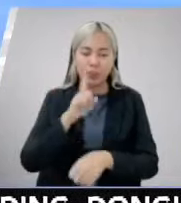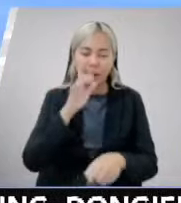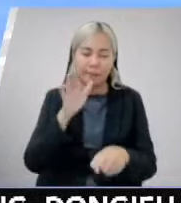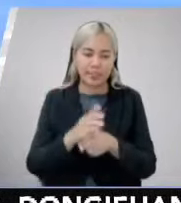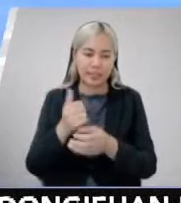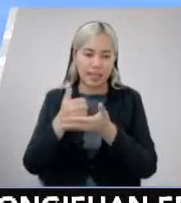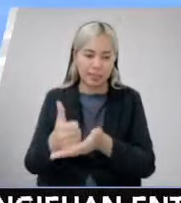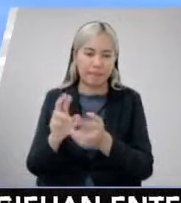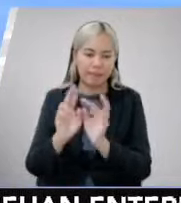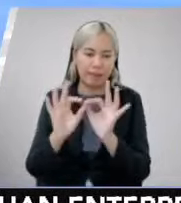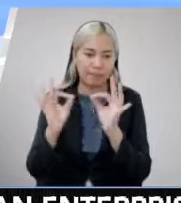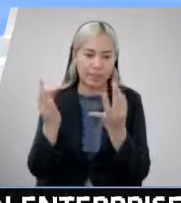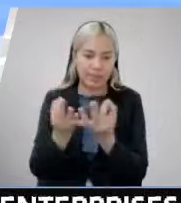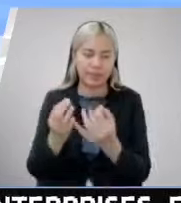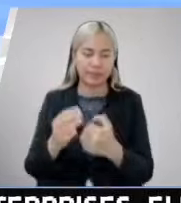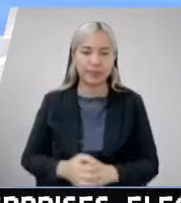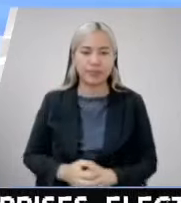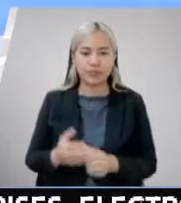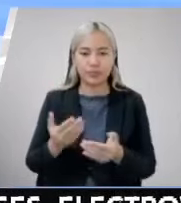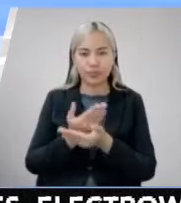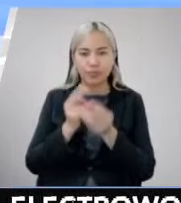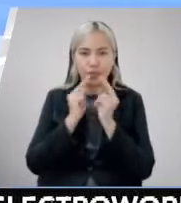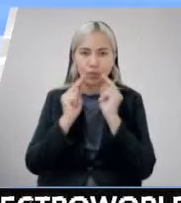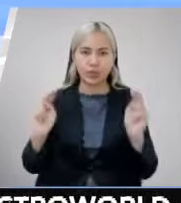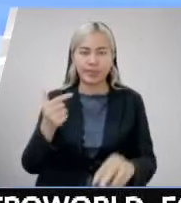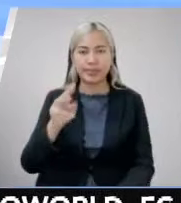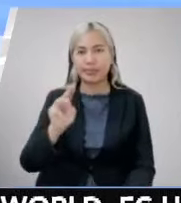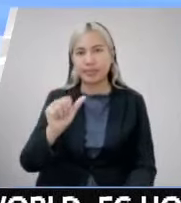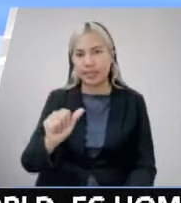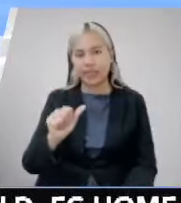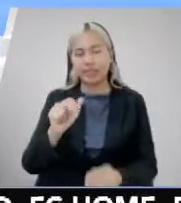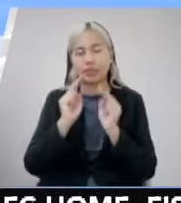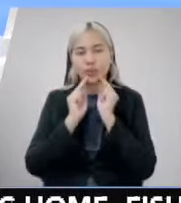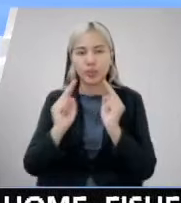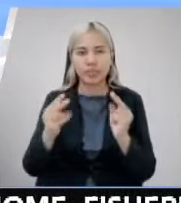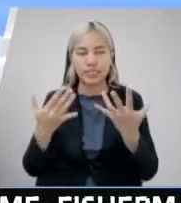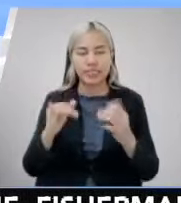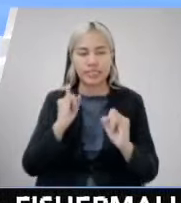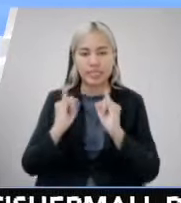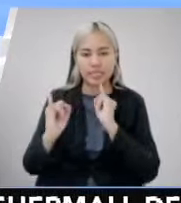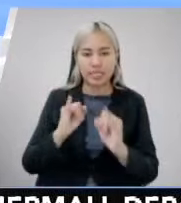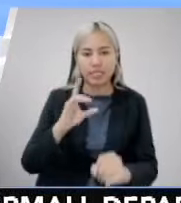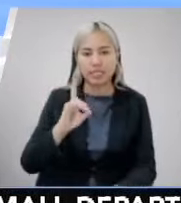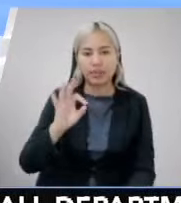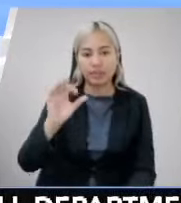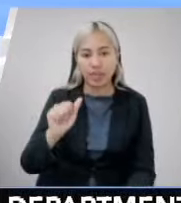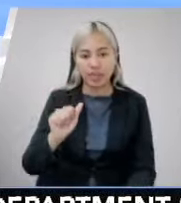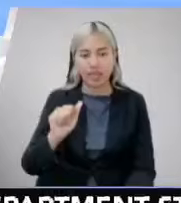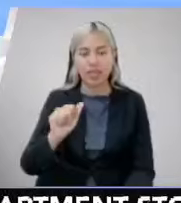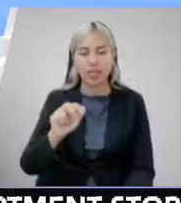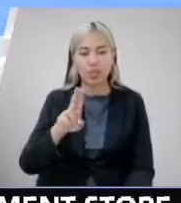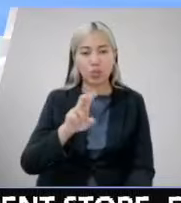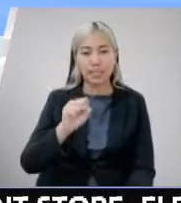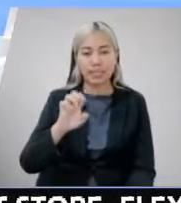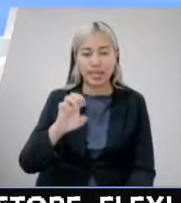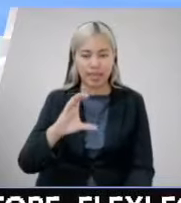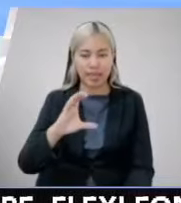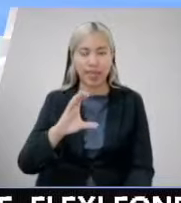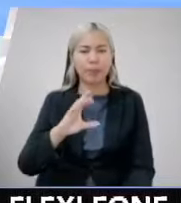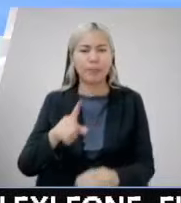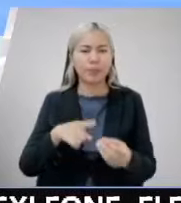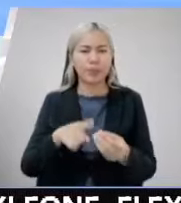Napapasok lang na balita, nakausap na ng GMA Integrated News si DFA Undersecretary Eduardo De Vega tungkol sa pagkumpirma ng White House na